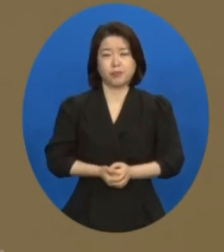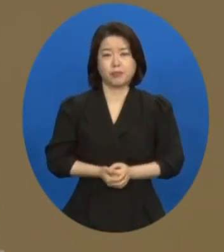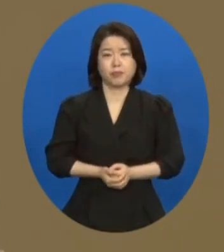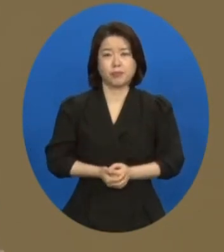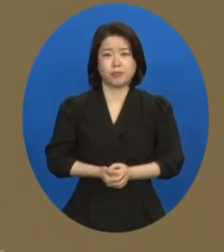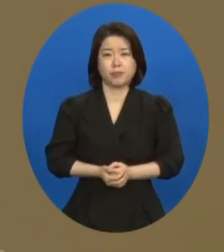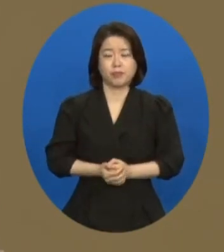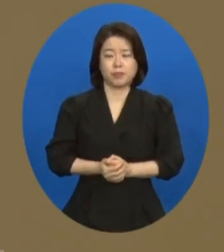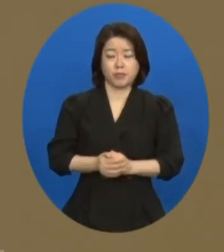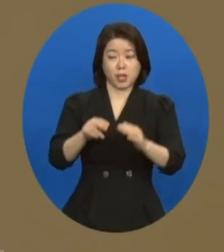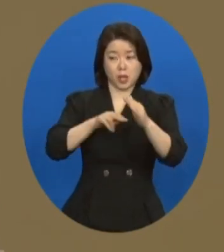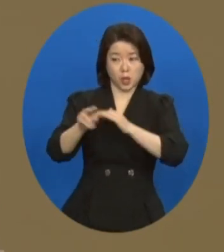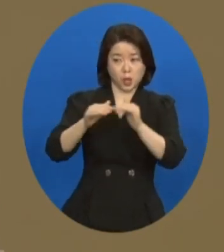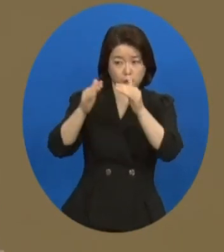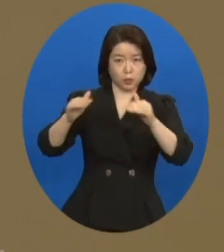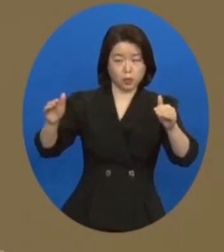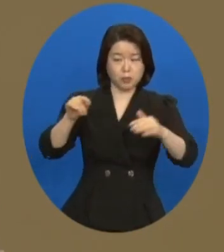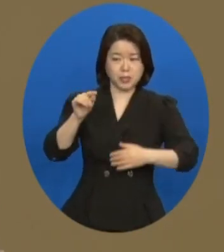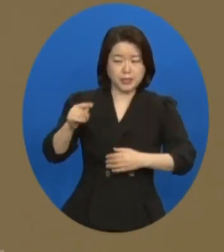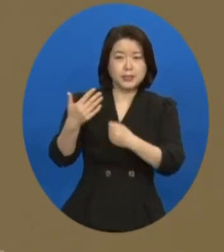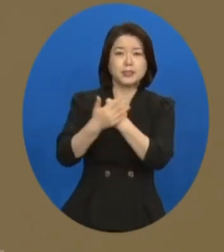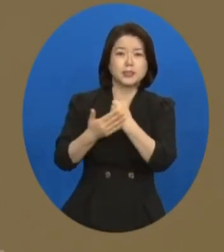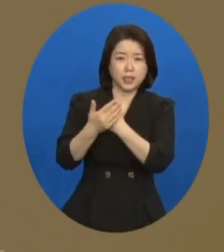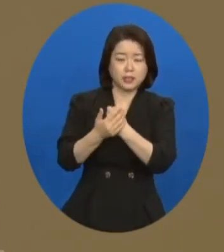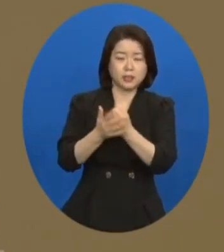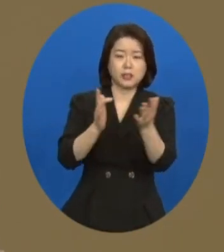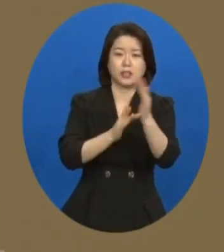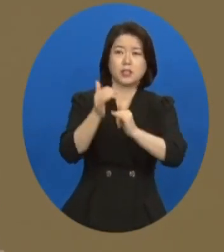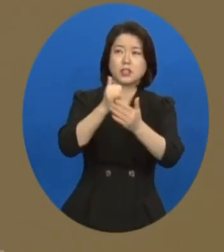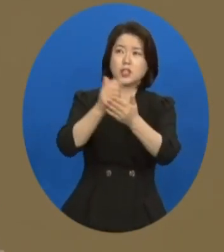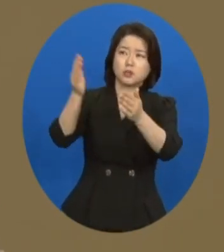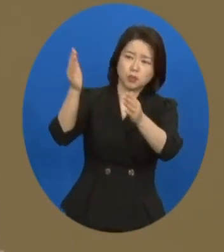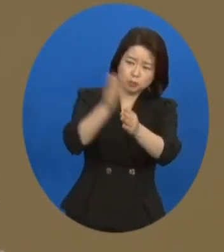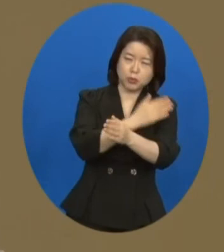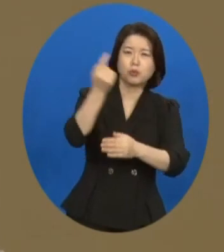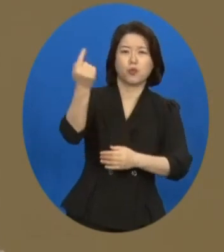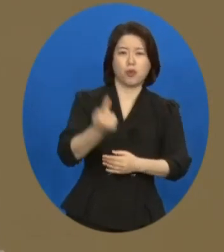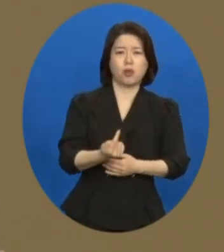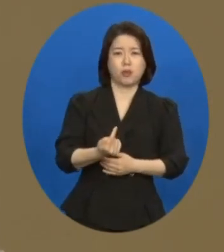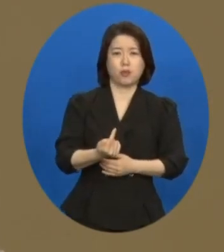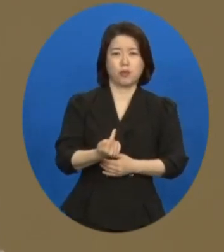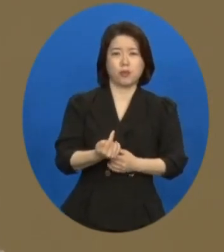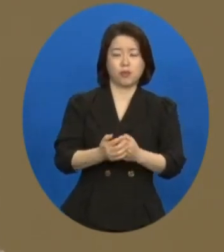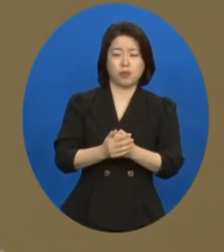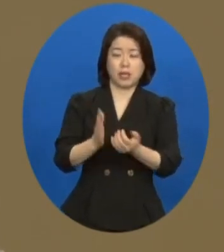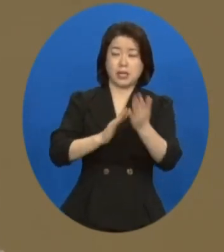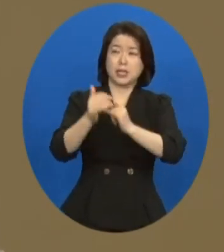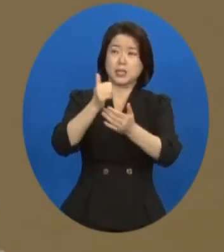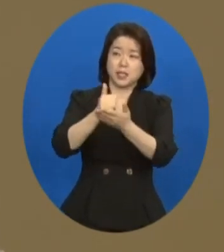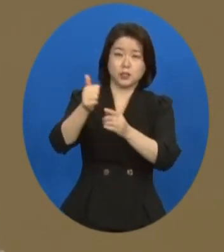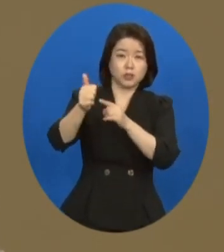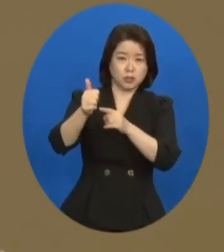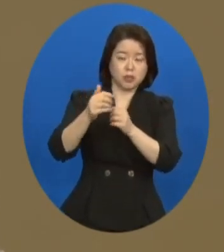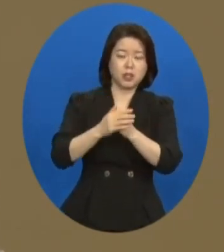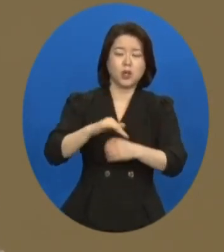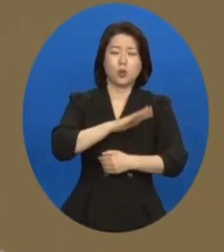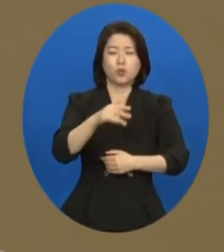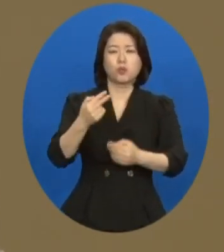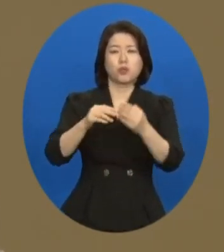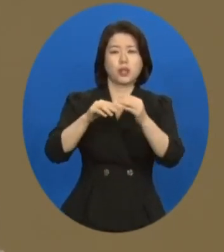토피 성 그 은혜는 예수님으로 부터 오는 겁니다 예수님 그분이 우리의 토피 성